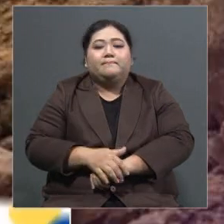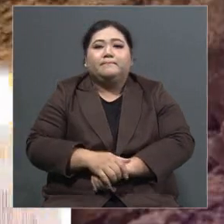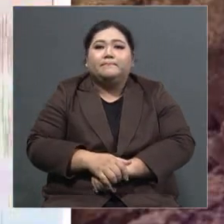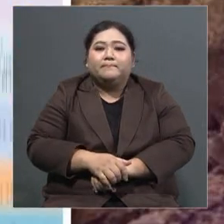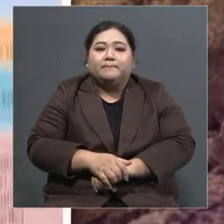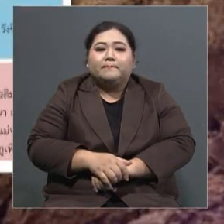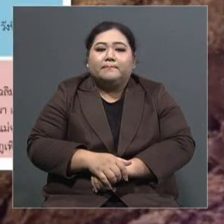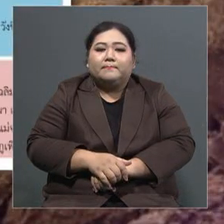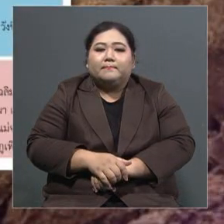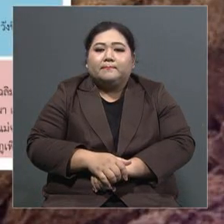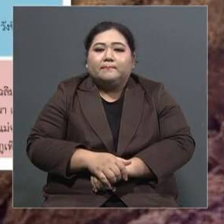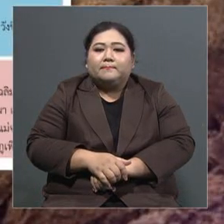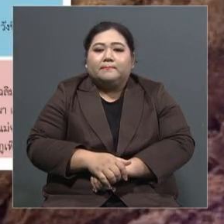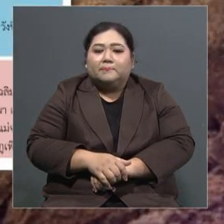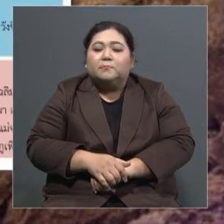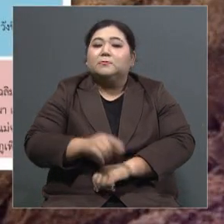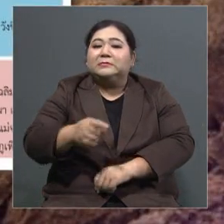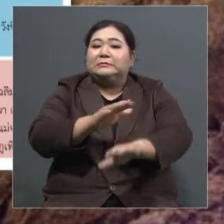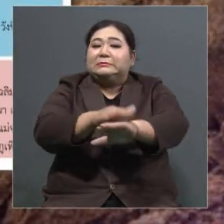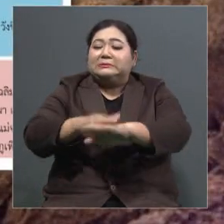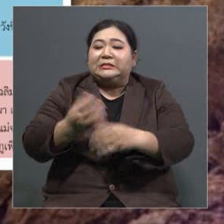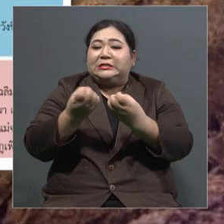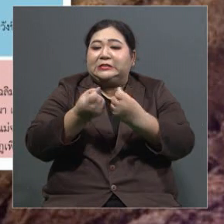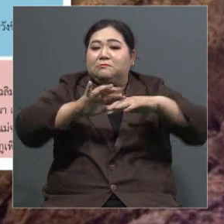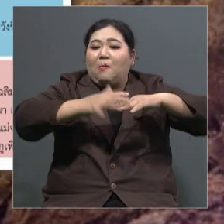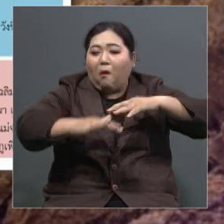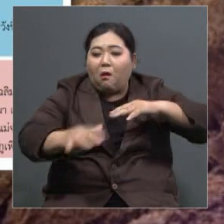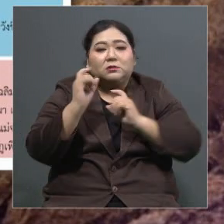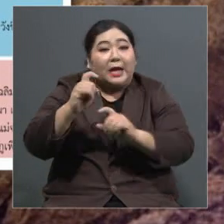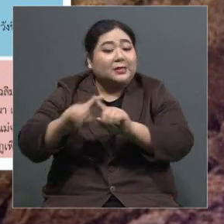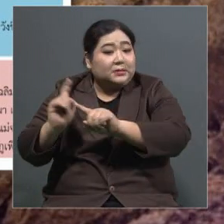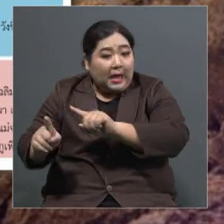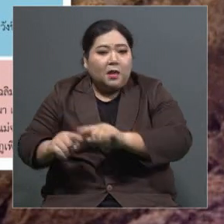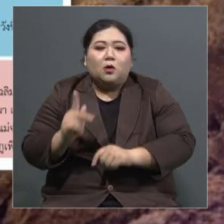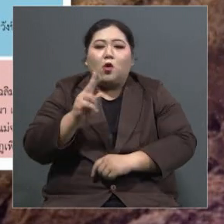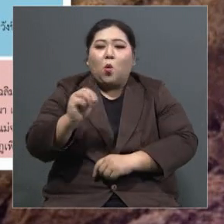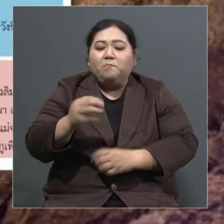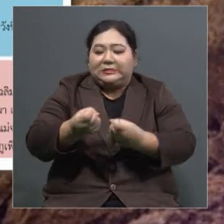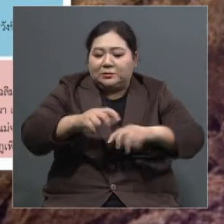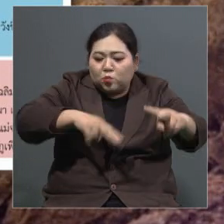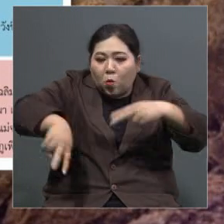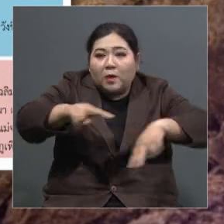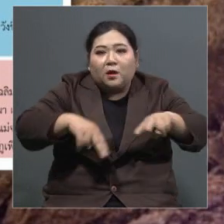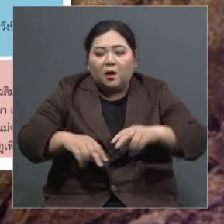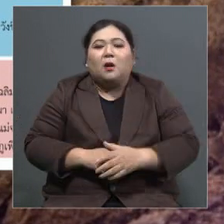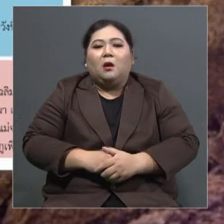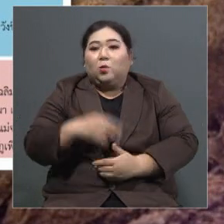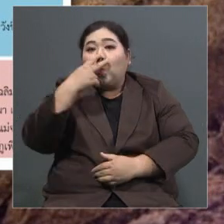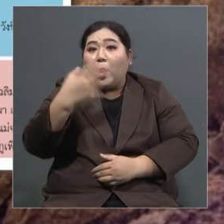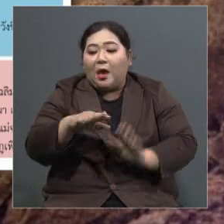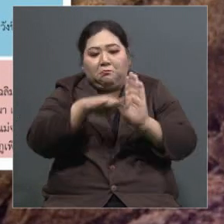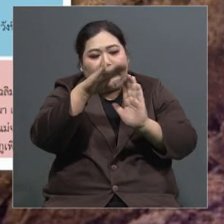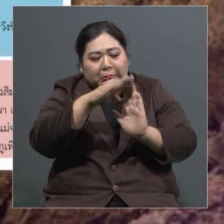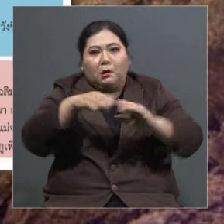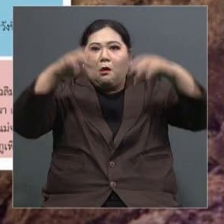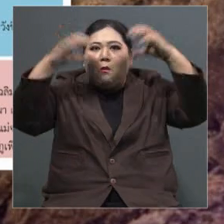ธรณีพิบัติภัยแผ่นดินถล่มนั้นนะครับกรมทรัพยากรธรณีก็พบว่ามีหลายพื้นที่ในจังหวัดภาคเหนือครับที่มีฝน